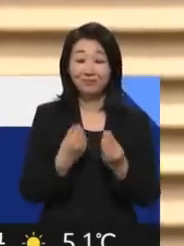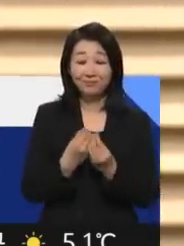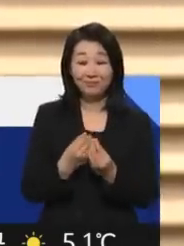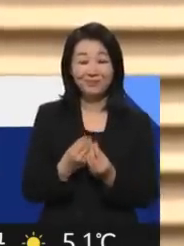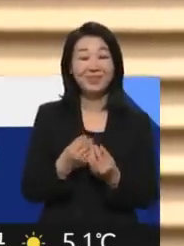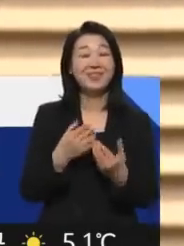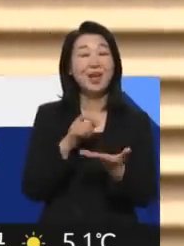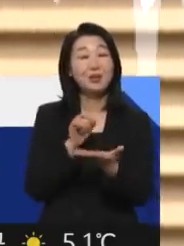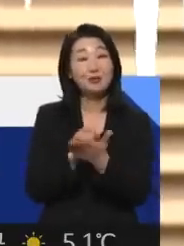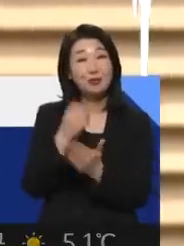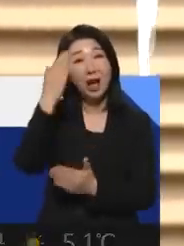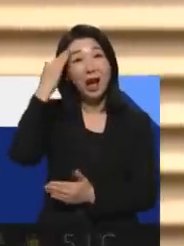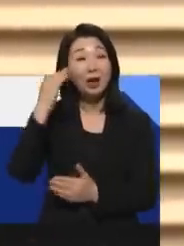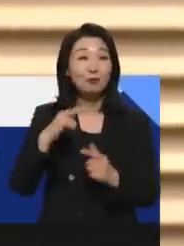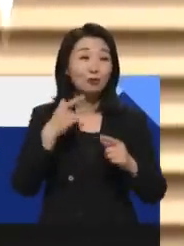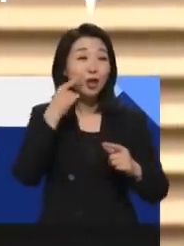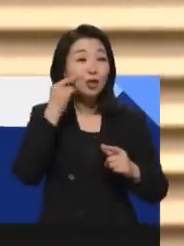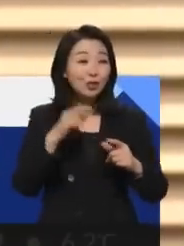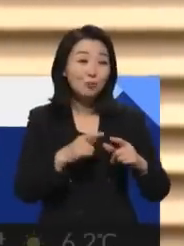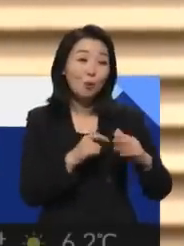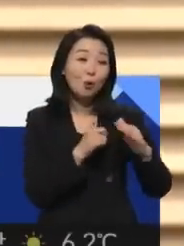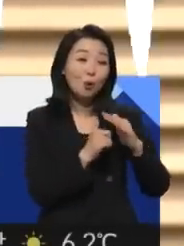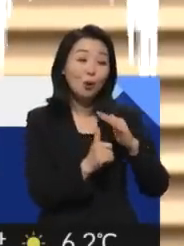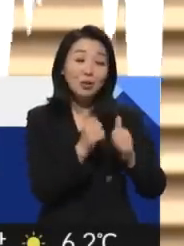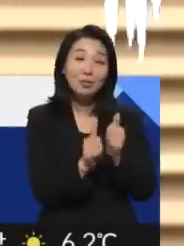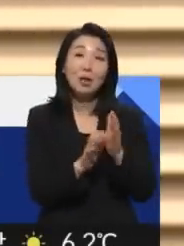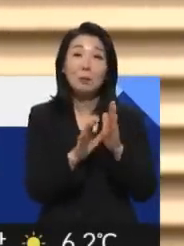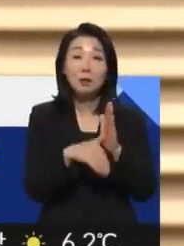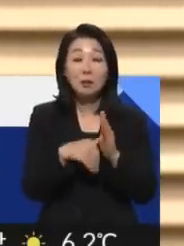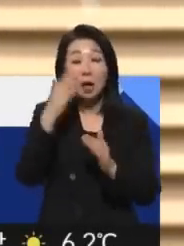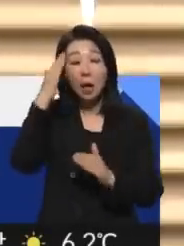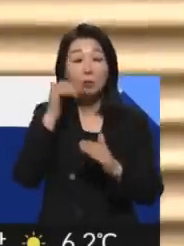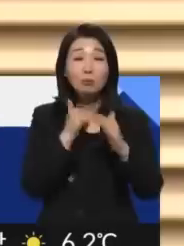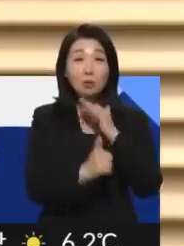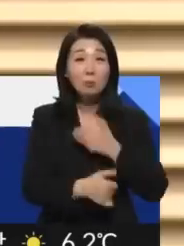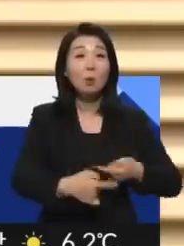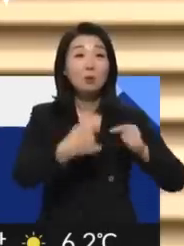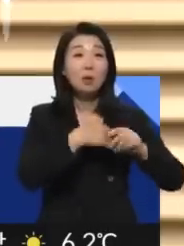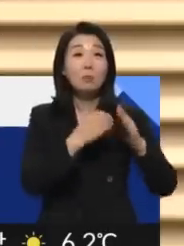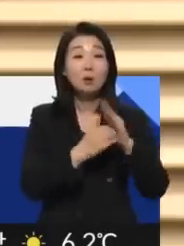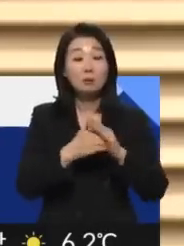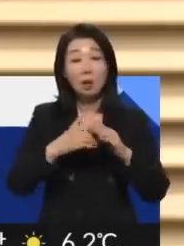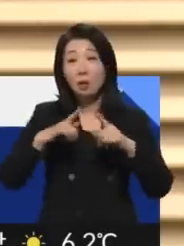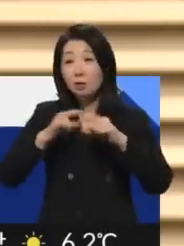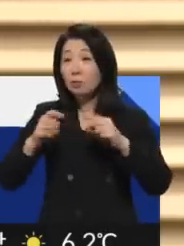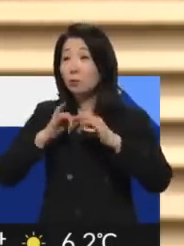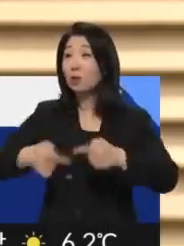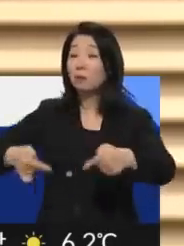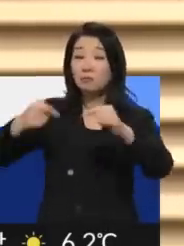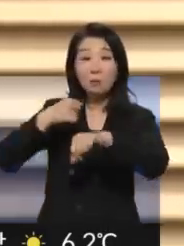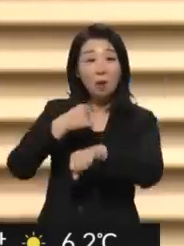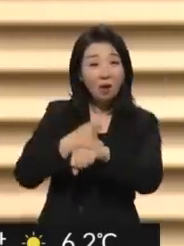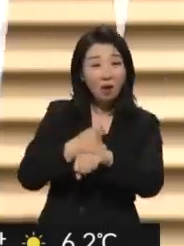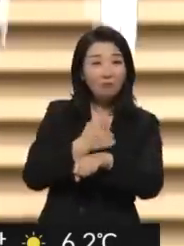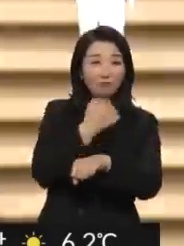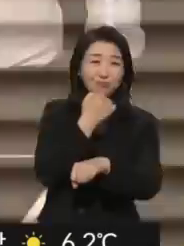한일전을 한다 그럴 때 한국 대표를 누구 뽑을 것인지를 일본이 참여해서 가려하게 합니다. 뭐 이런 거 웃기잖아요.